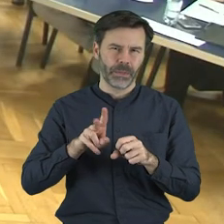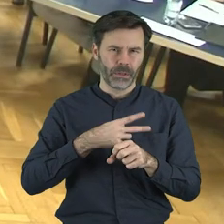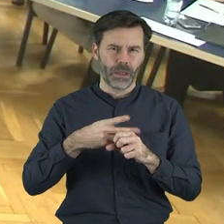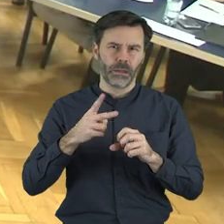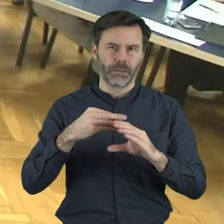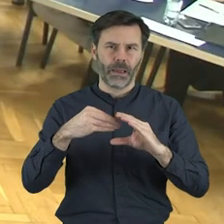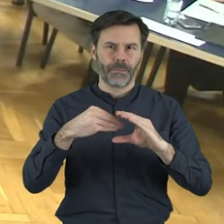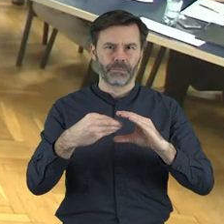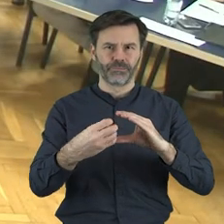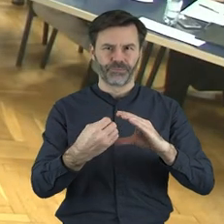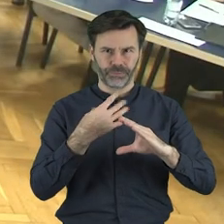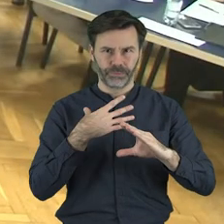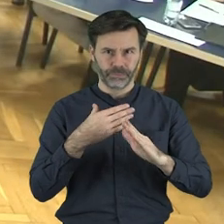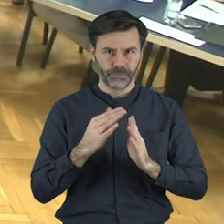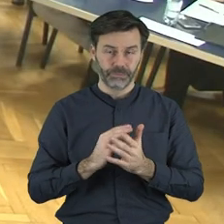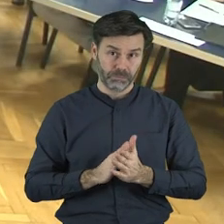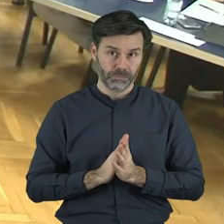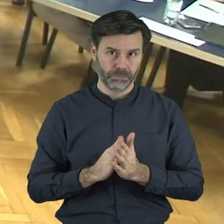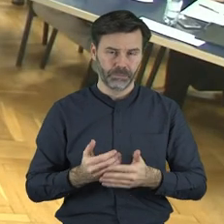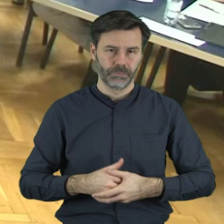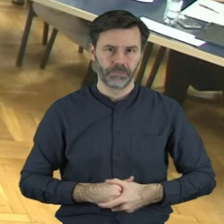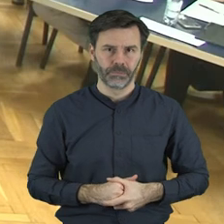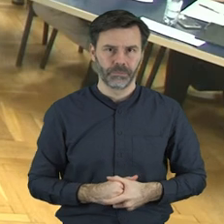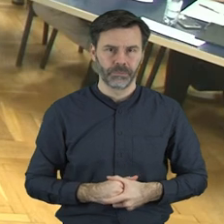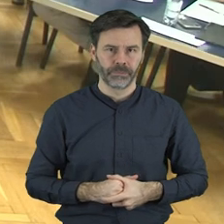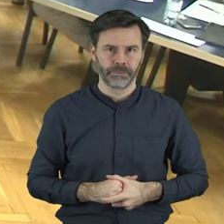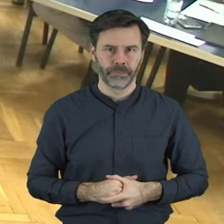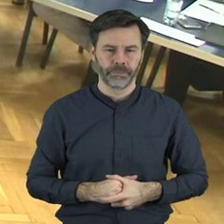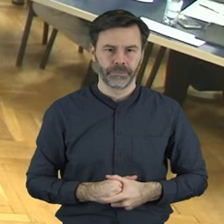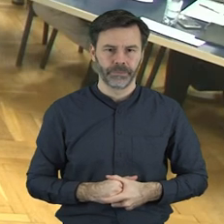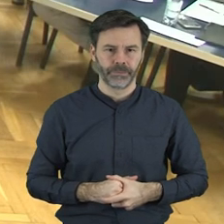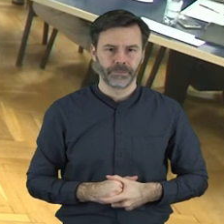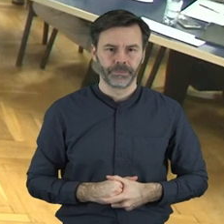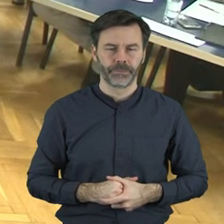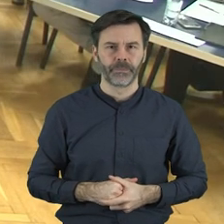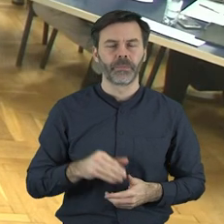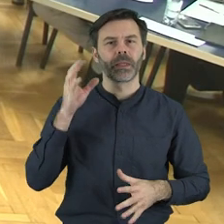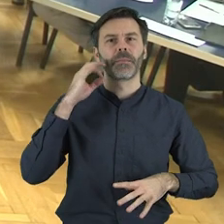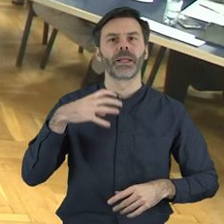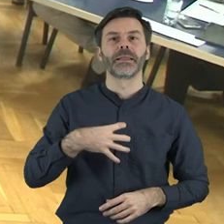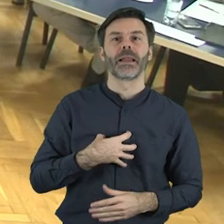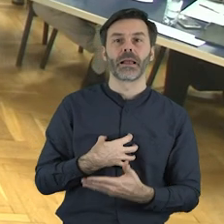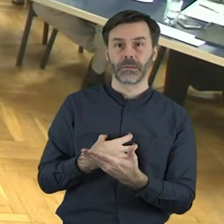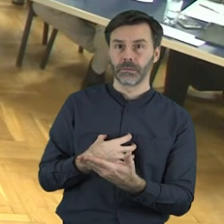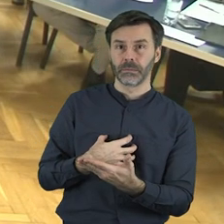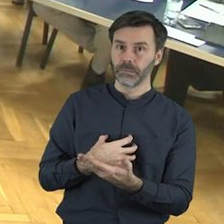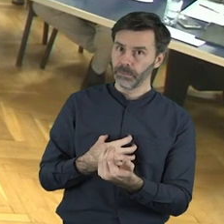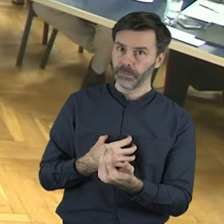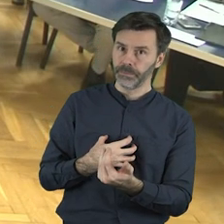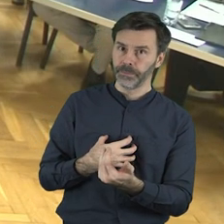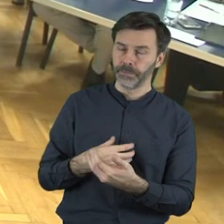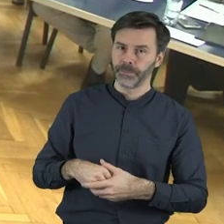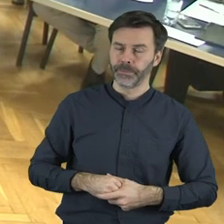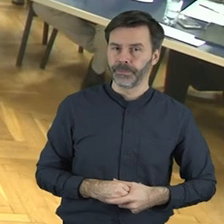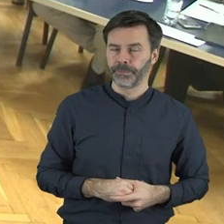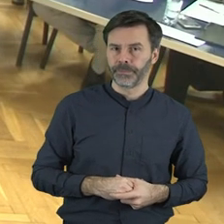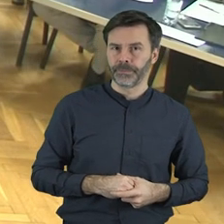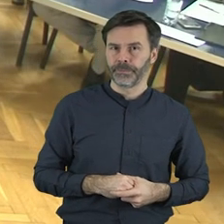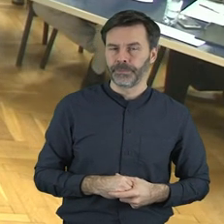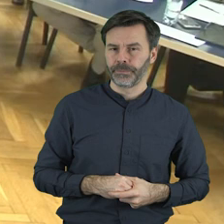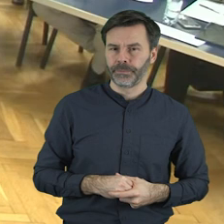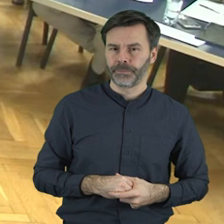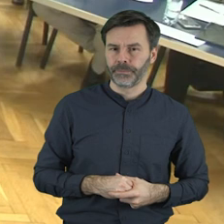Proszę bardzo, pani dyrektor. A oczywista oczywistość. Szanowni Państwo,